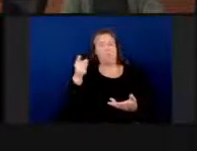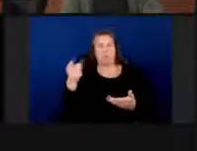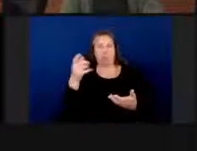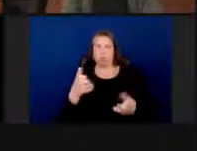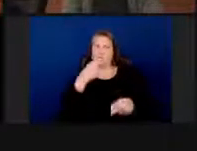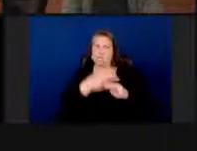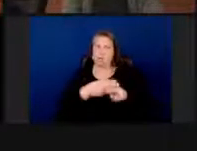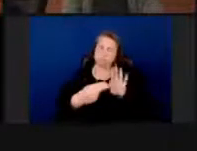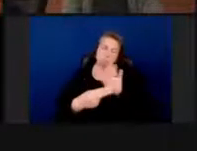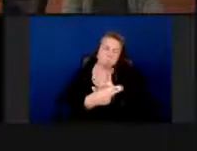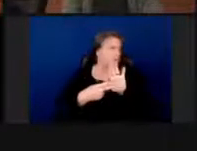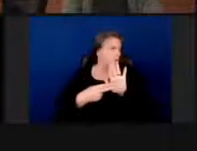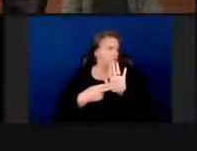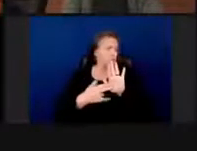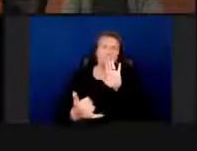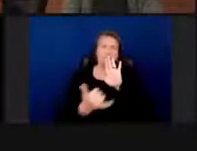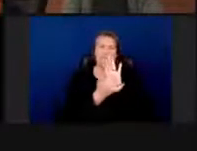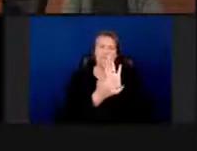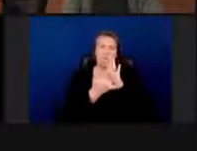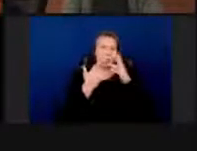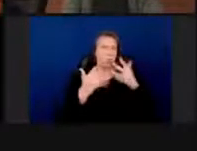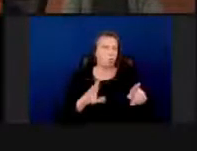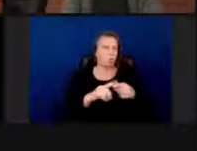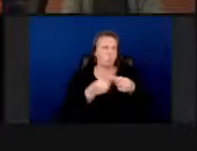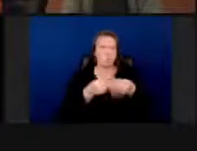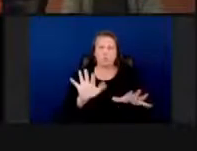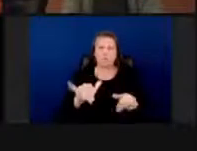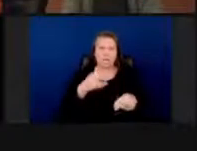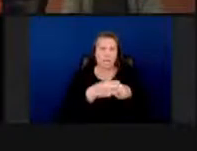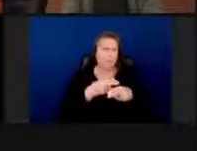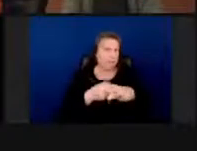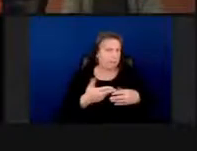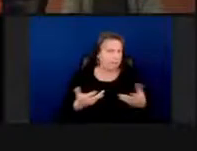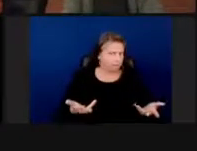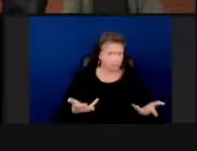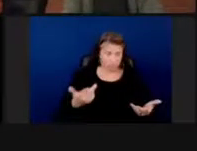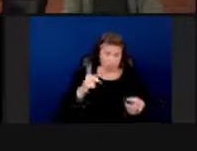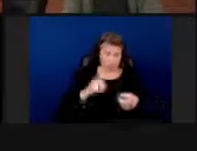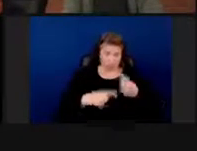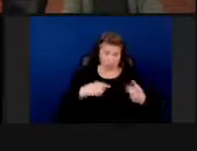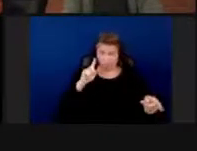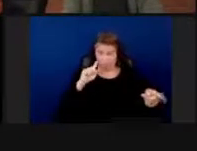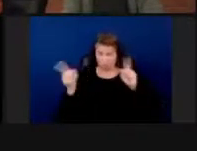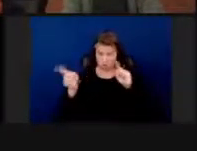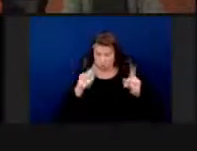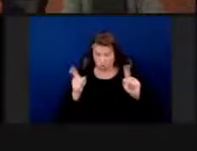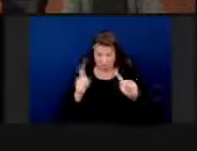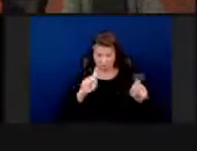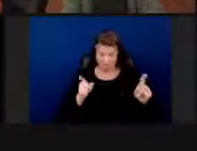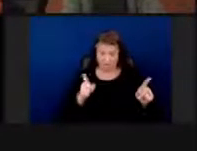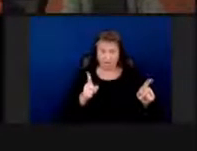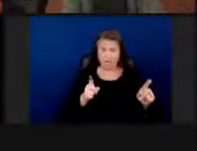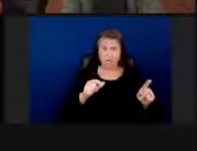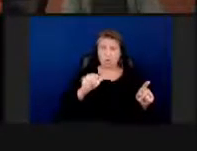upi? Je, unaweza kuelezea mchakato huu, kunielezea kuhusu mchakato huu?